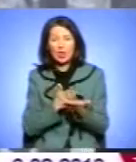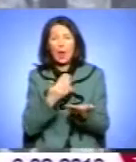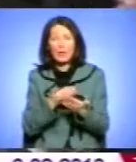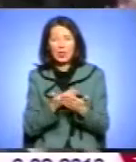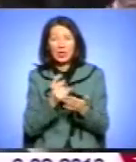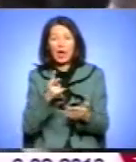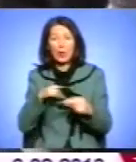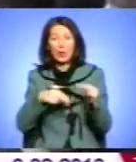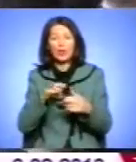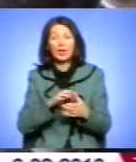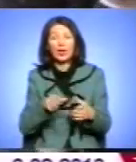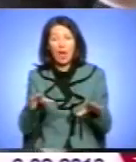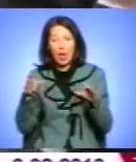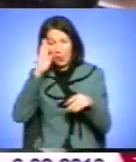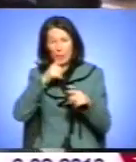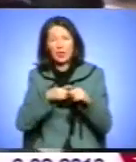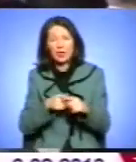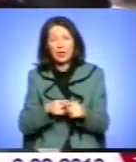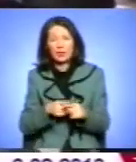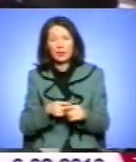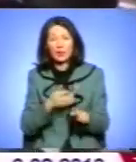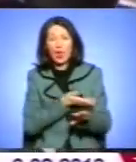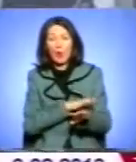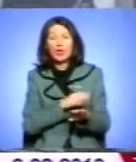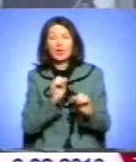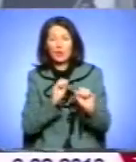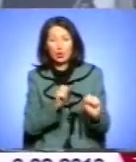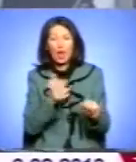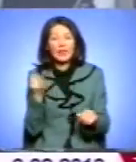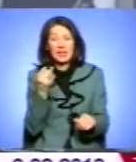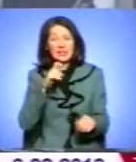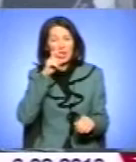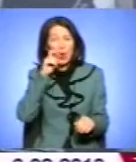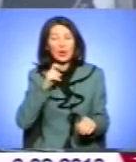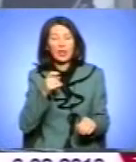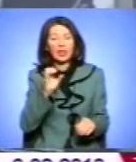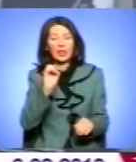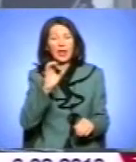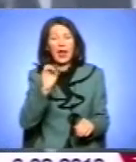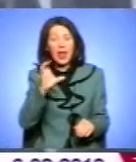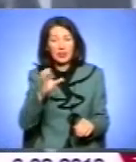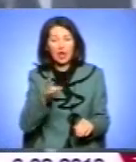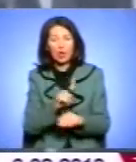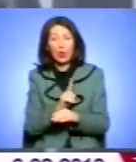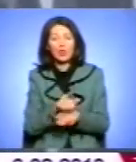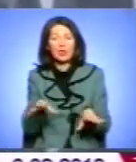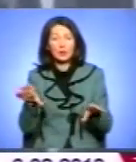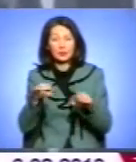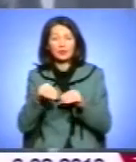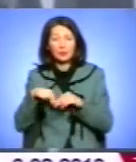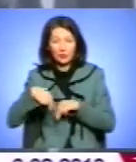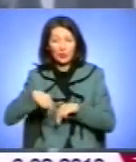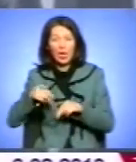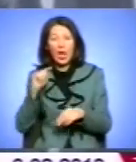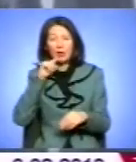партнерство. Польща здавна відстоює інтереси України в ЄС, а Тернопільщина тісно співпрацює в економічній і